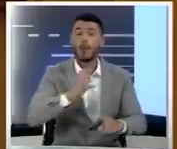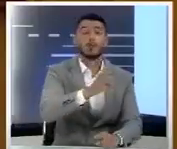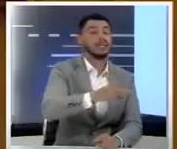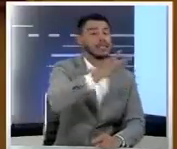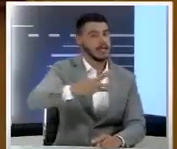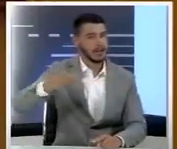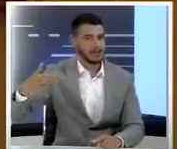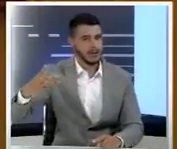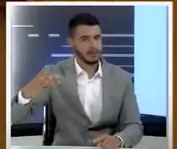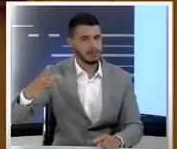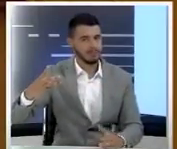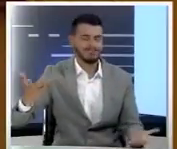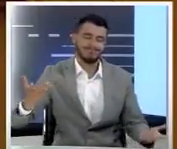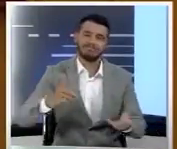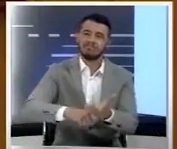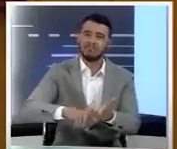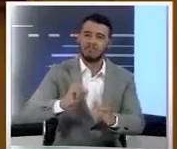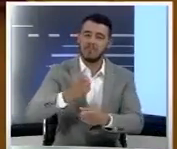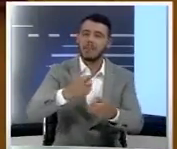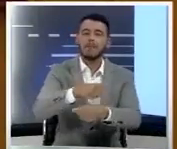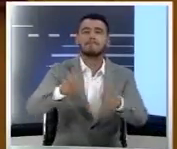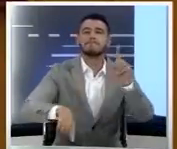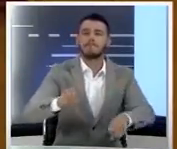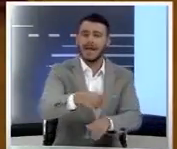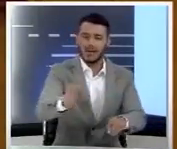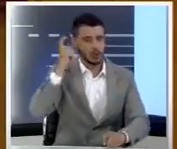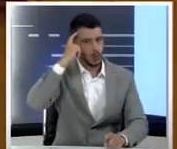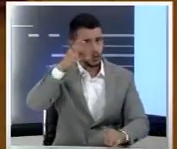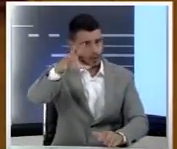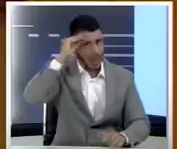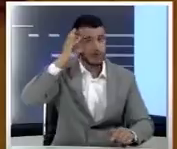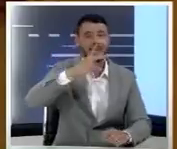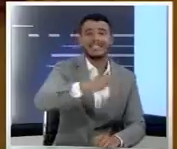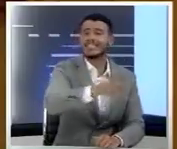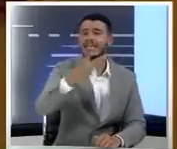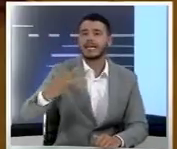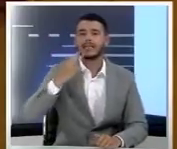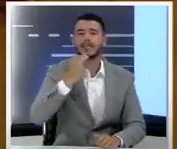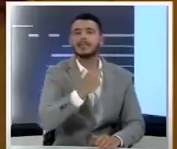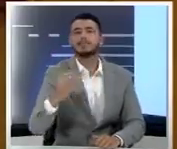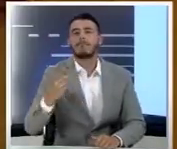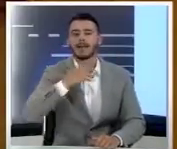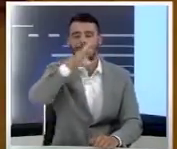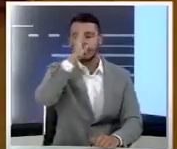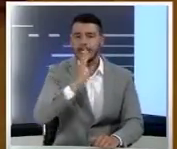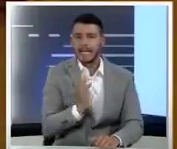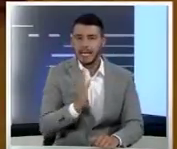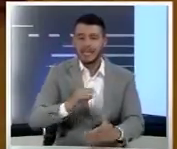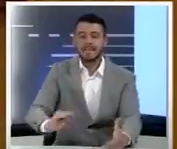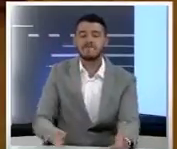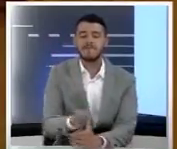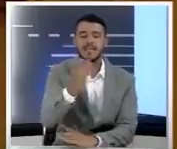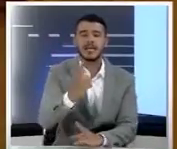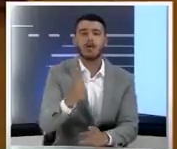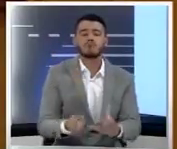ας το πάρουν κάποιοι απόφαση επιτέλους τώρα πια, ο ΣΥΡΙΖΑ αποτελεί το νέο που βγήκε μέσα από αυτή την κρίση. Είναι νέα πολιτική